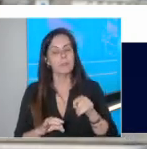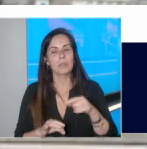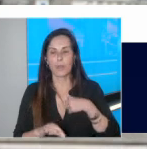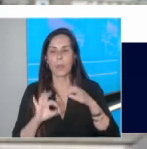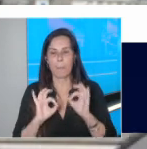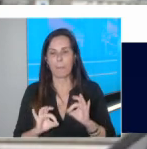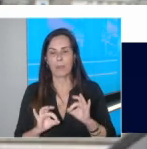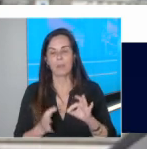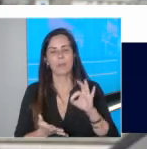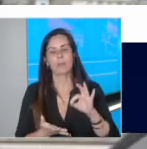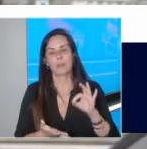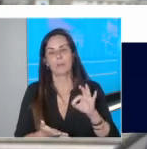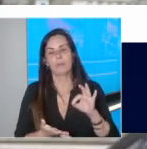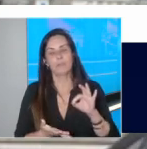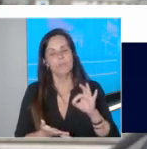שאנחנו